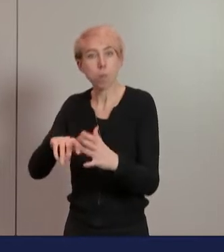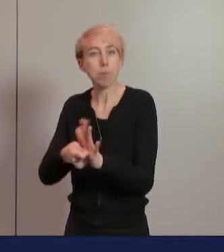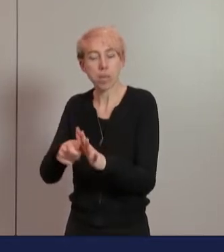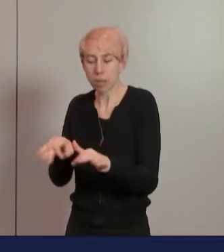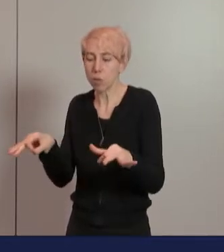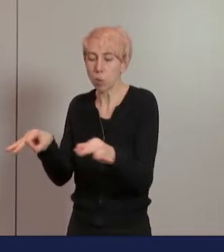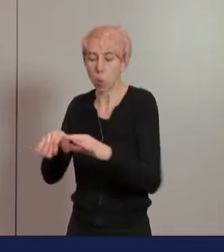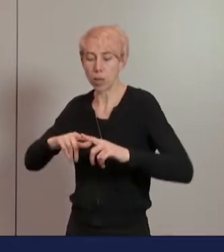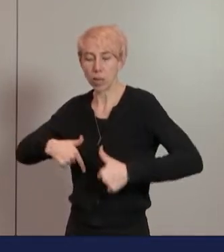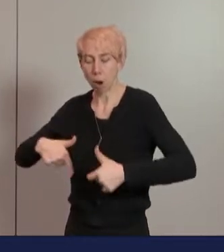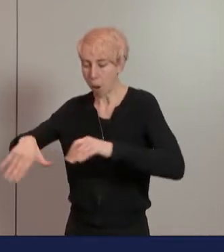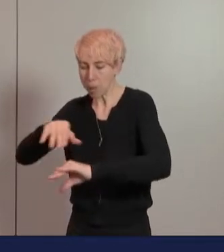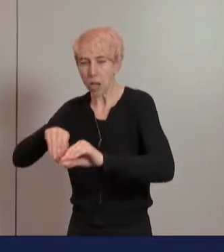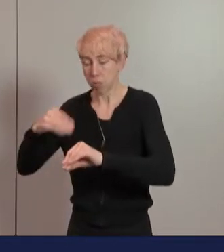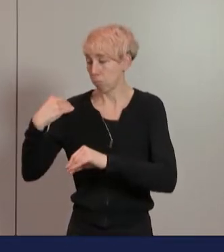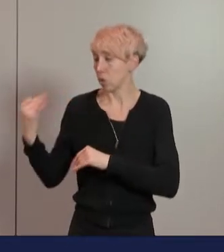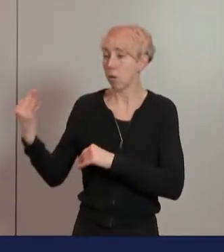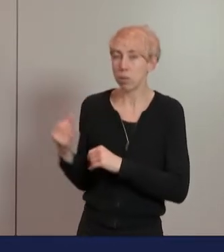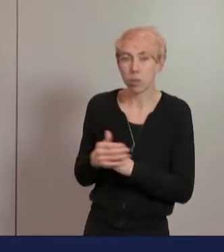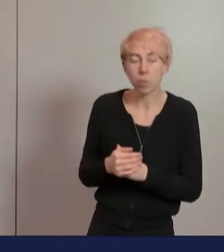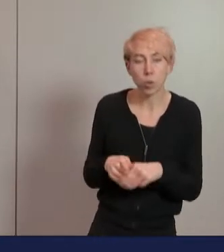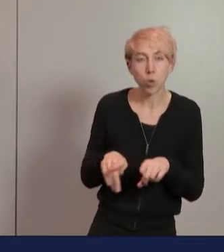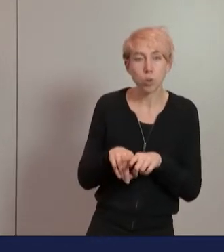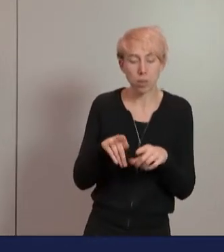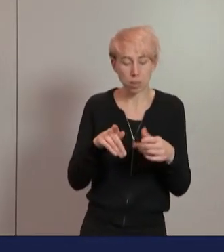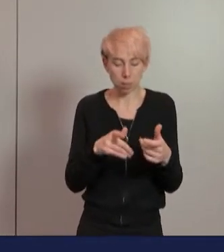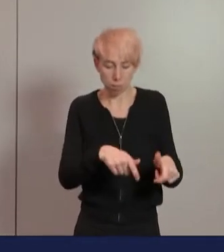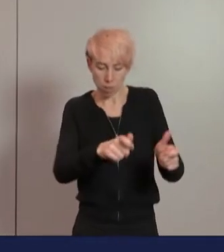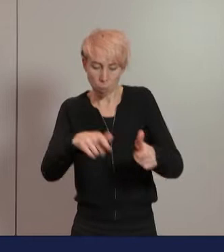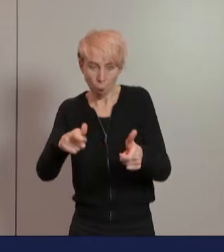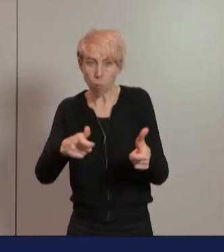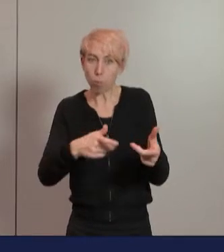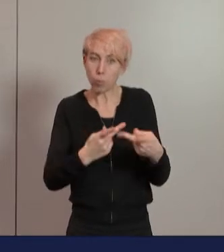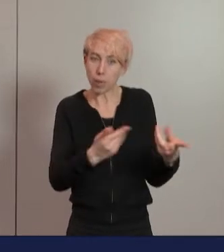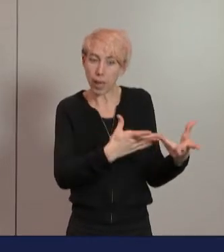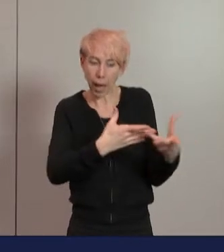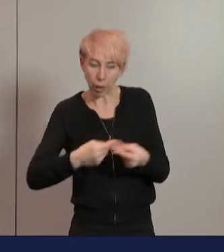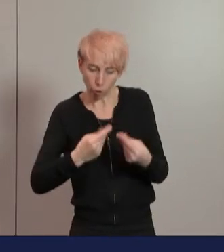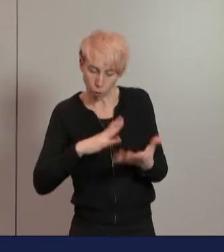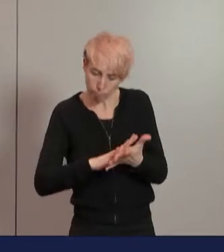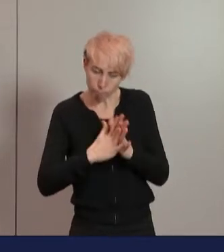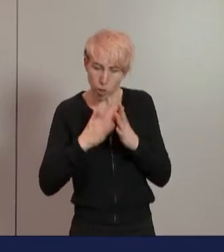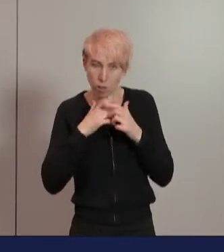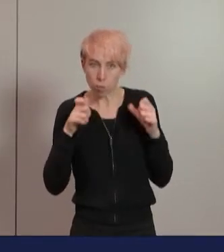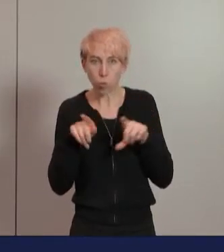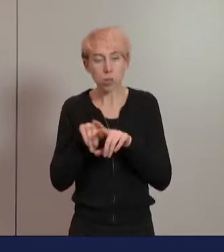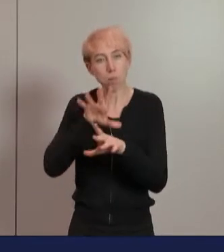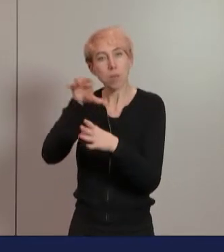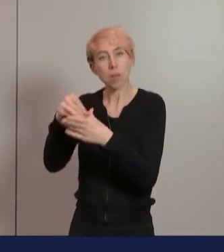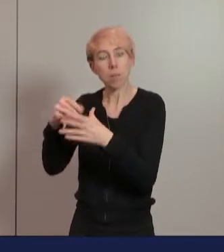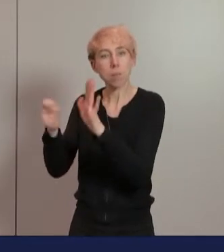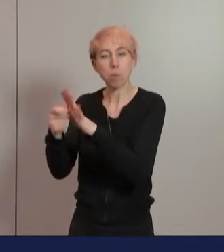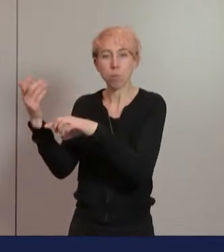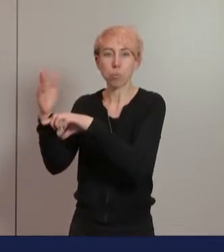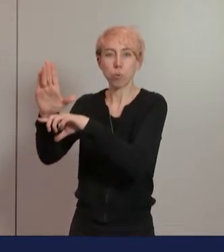évidemment tout à l'heure, la poursuite de la mise en accessibilité des établissements recevant du public et la représentativité dans les instances de participation